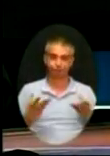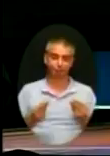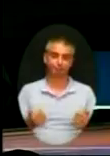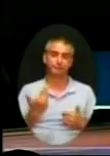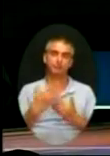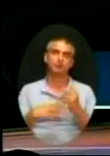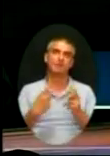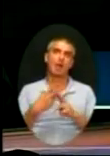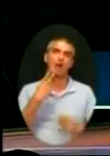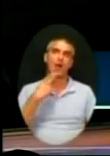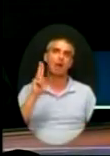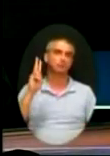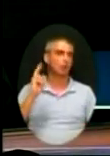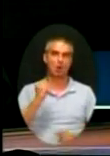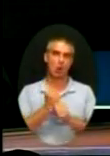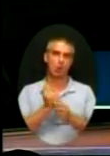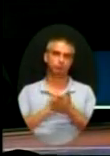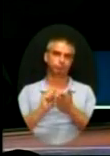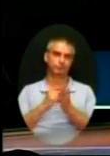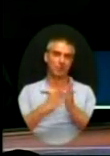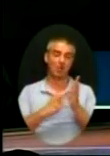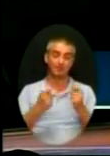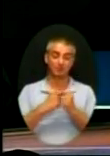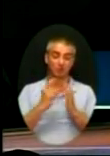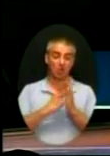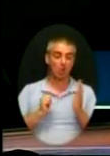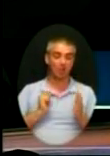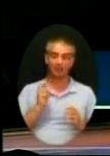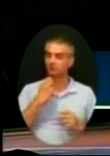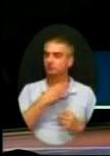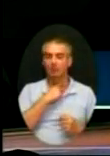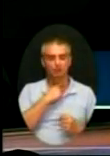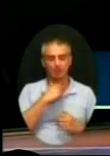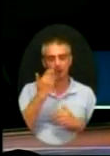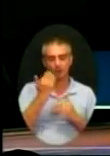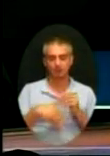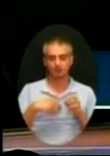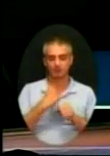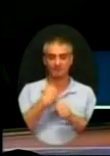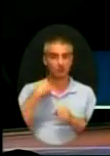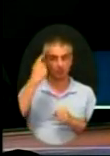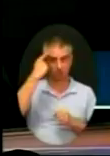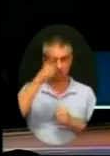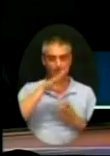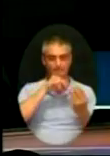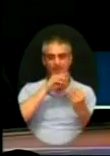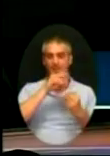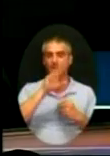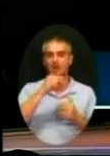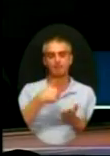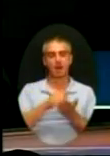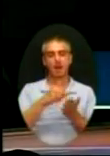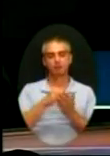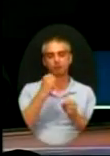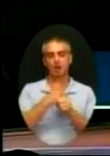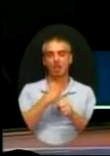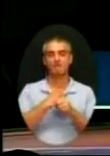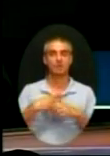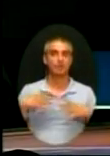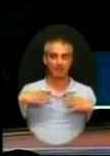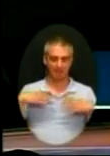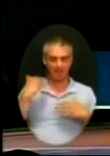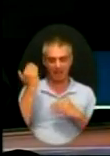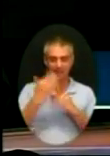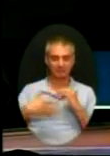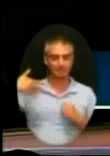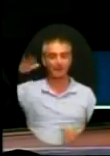חיין כהצהרות חוק, זה ידוע. אבל בעניין חוק הגיוס אין להם ברירה אלא לסיים את העבודה. אני יודעת שהם מדברים גם על להמשיך לעבוד בפגרה